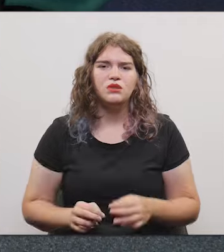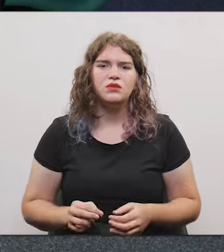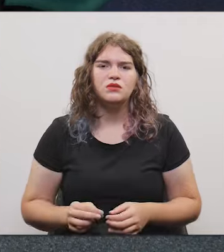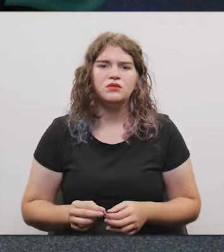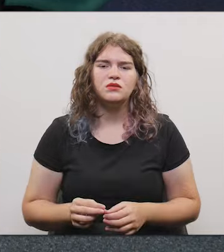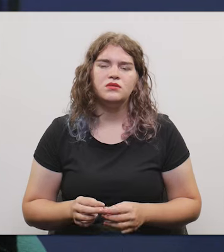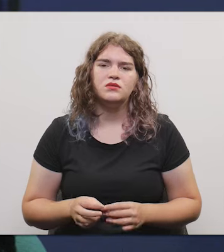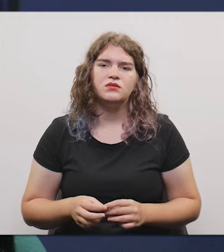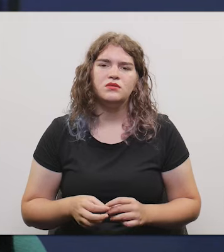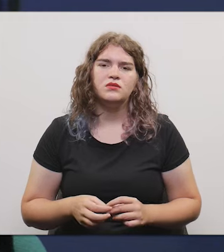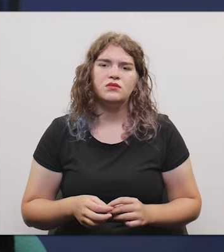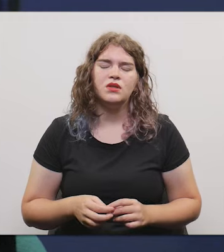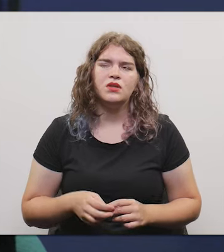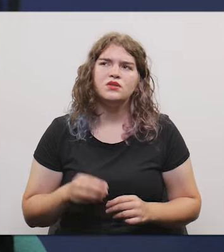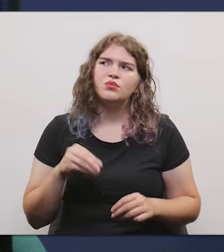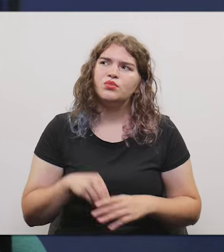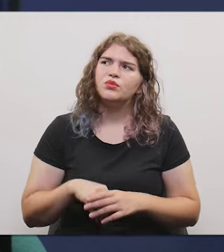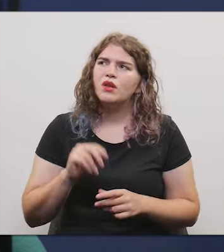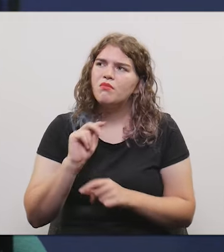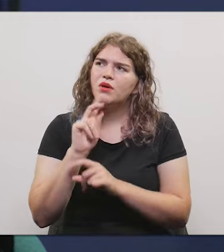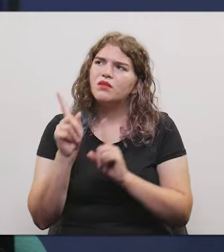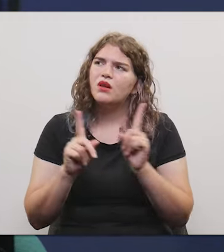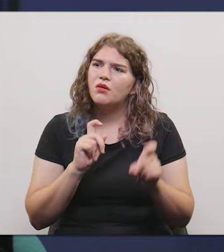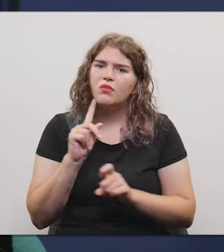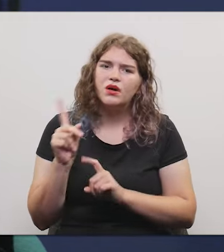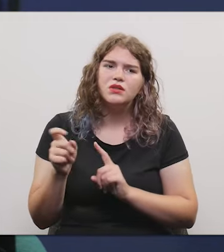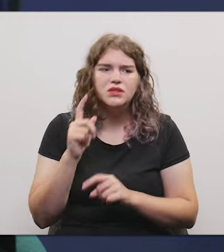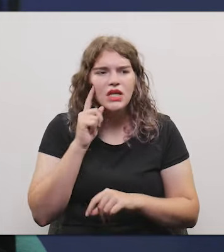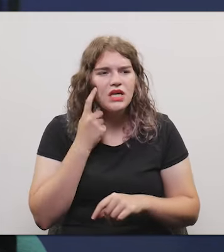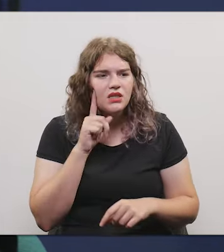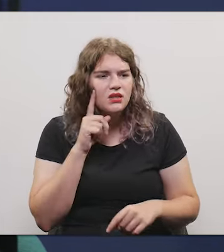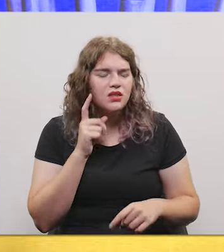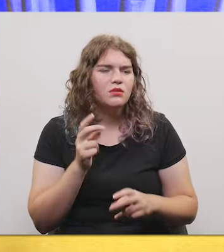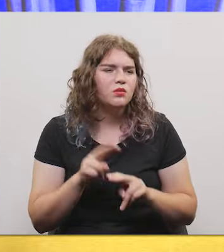pe care le-am citit. Să prindă viață. Și să ne punem întrebări